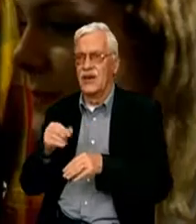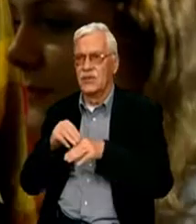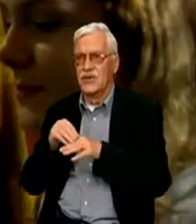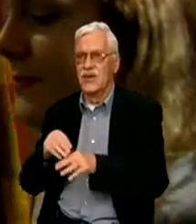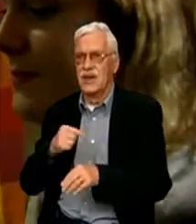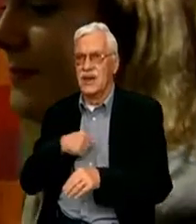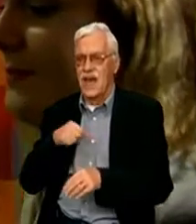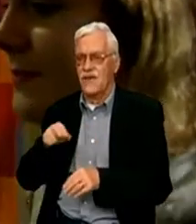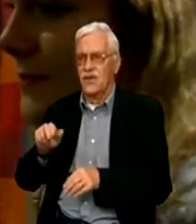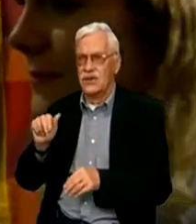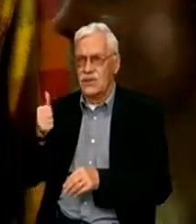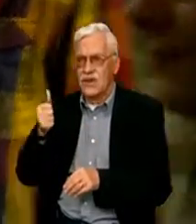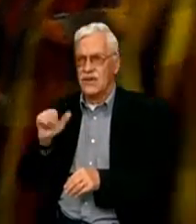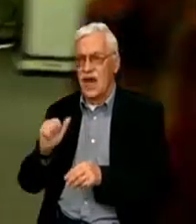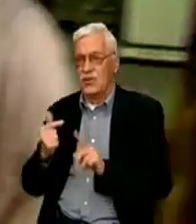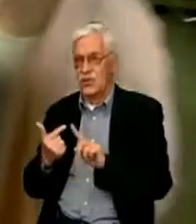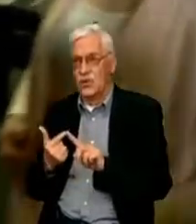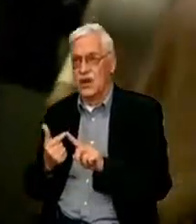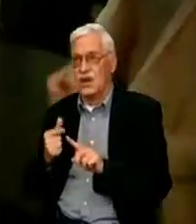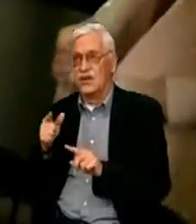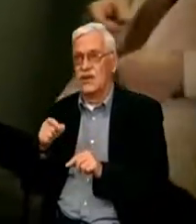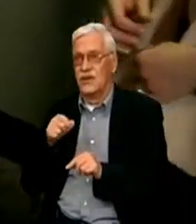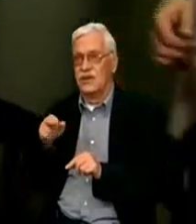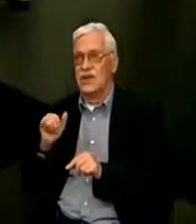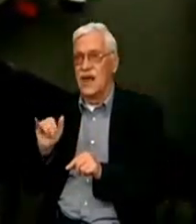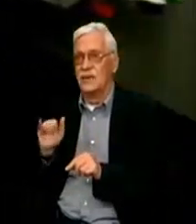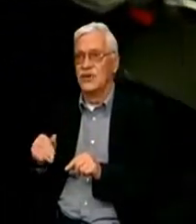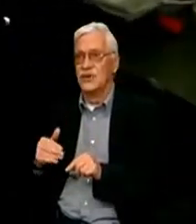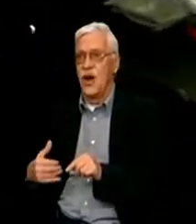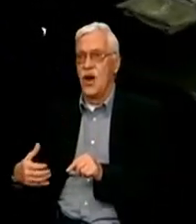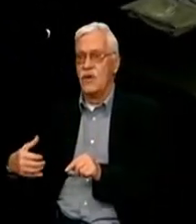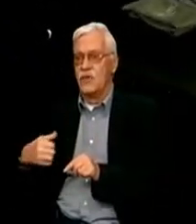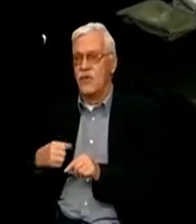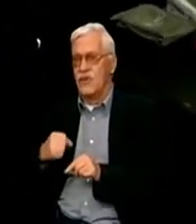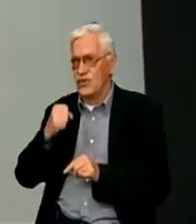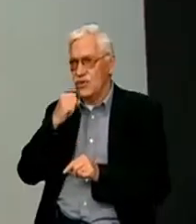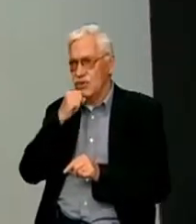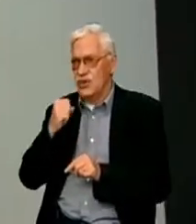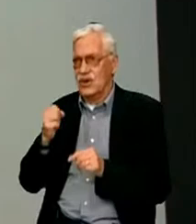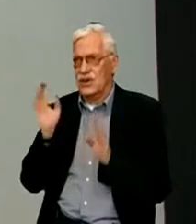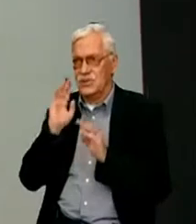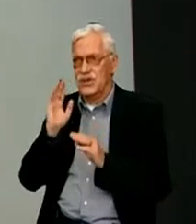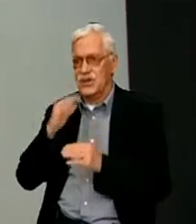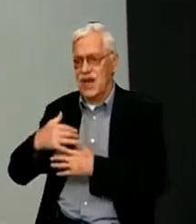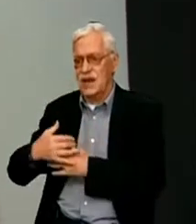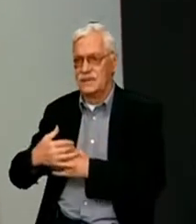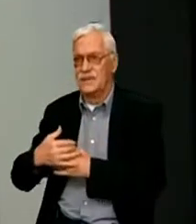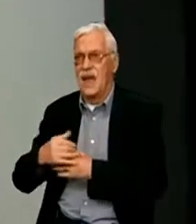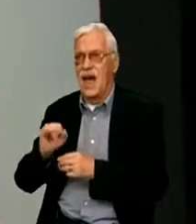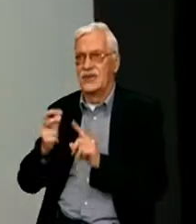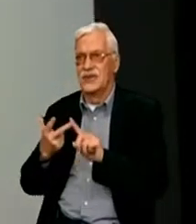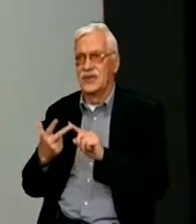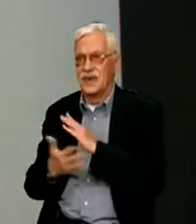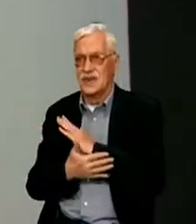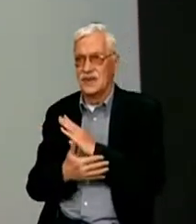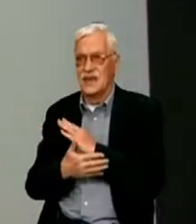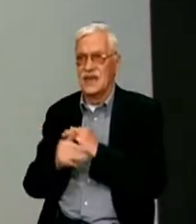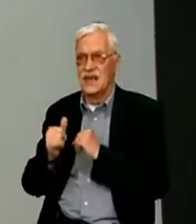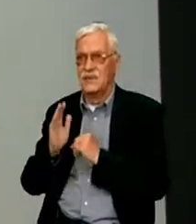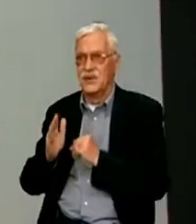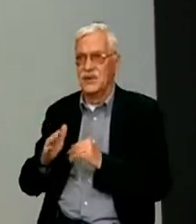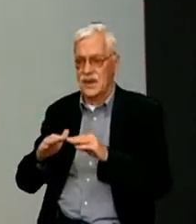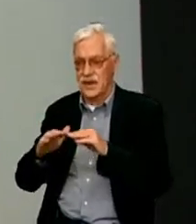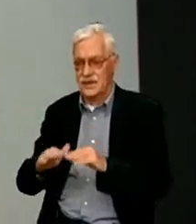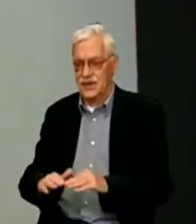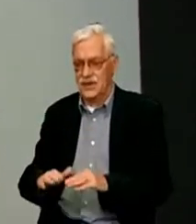pierwszy. Druga zasada, mili Państwo, chodzicie tak, jakbyście obejmowali dużego misia przed sobą. I trzecia zasada, jeśli będzie cokolwiek niżej niż